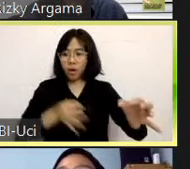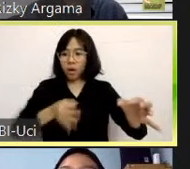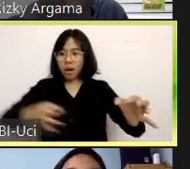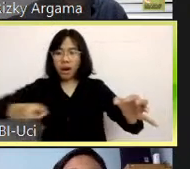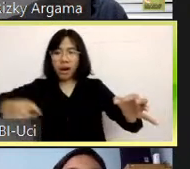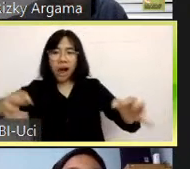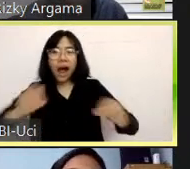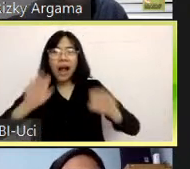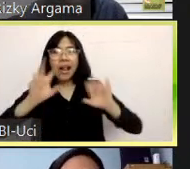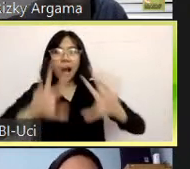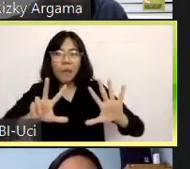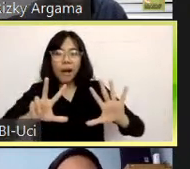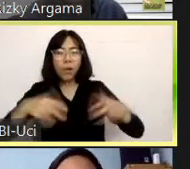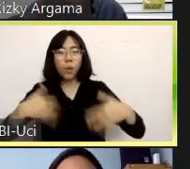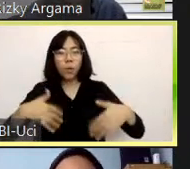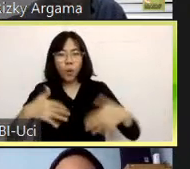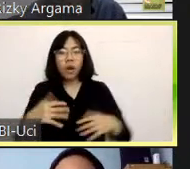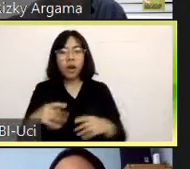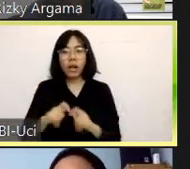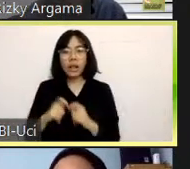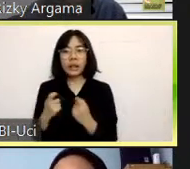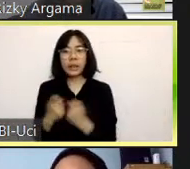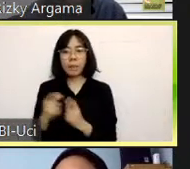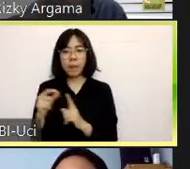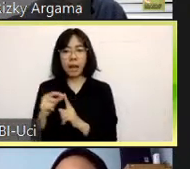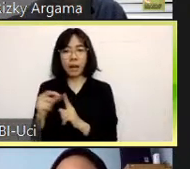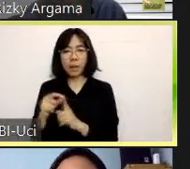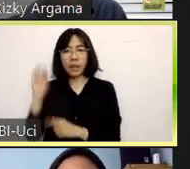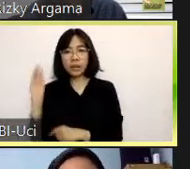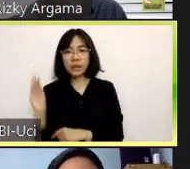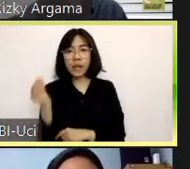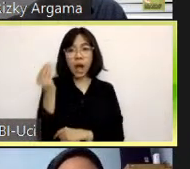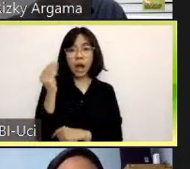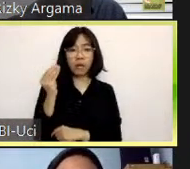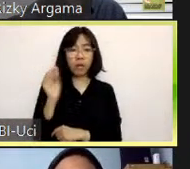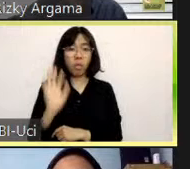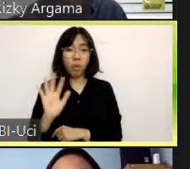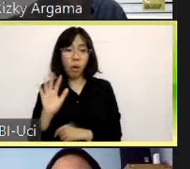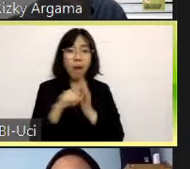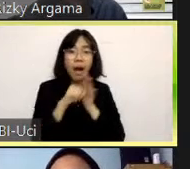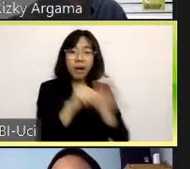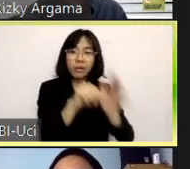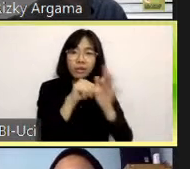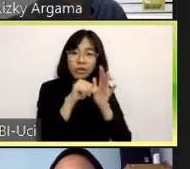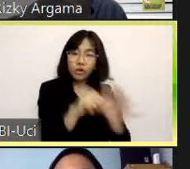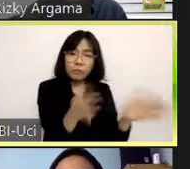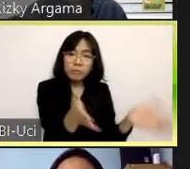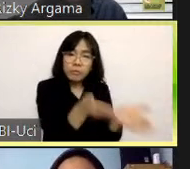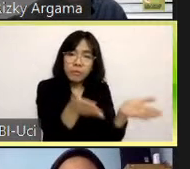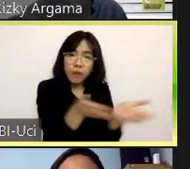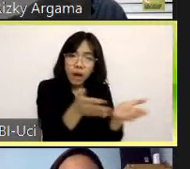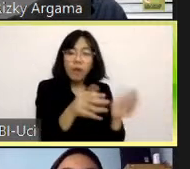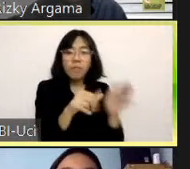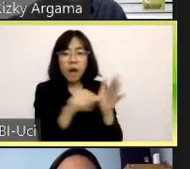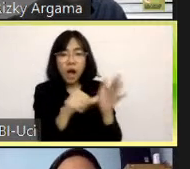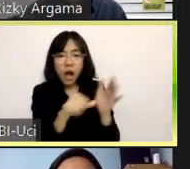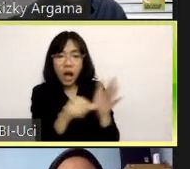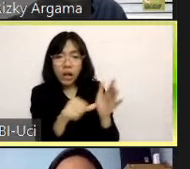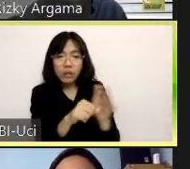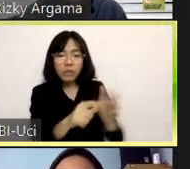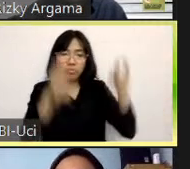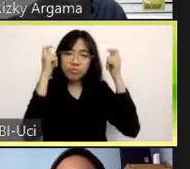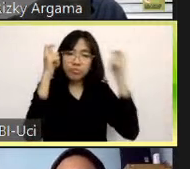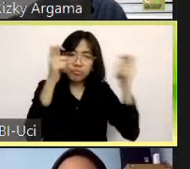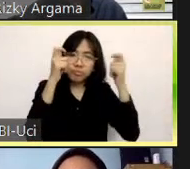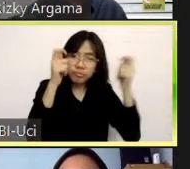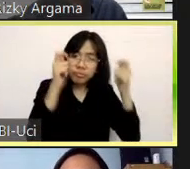memang bukan hanya di para medis jalanan Jakarta aja yang turun ke jalanan sebagai demonstrasi, sebagai demonstran dan